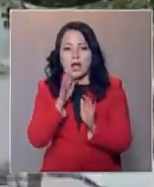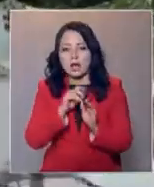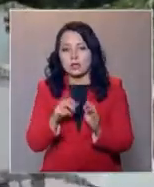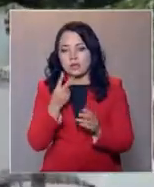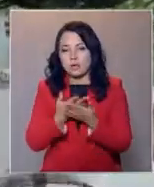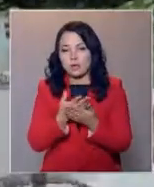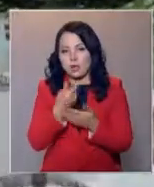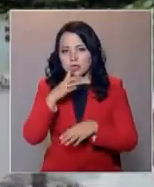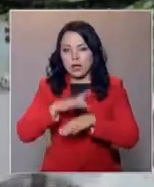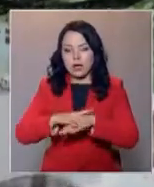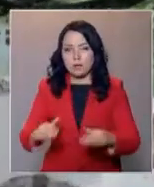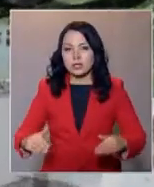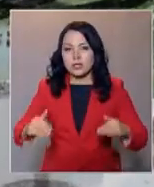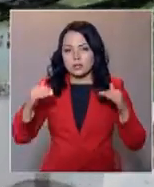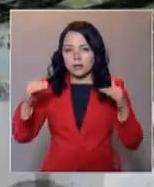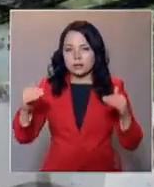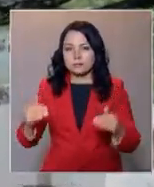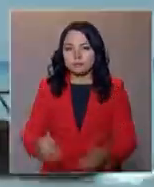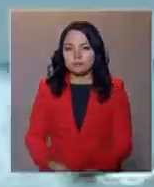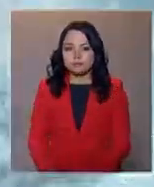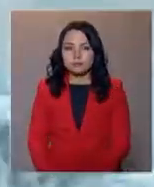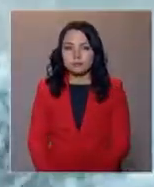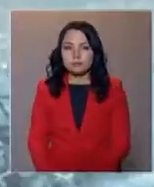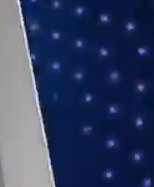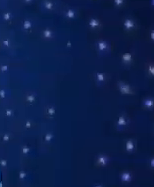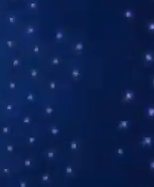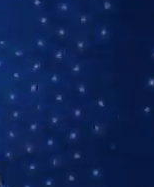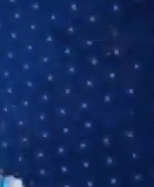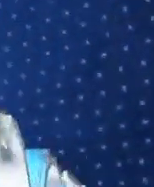лет заметно поднялся.